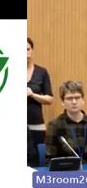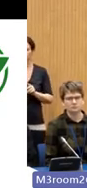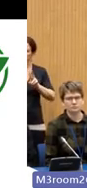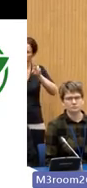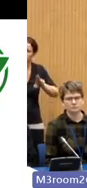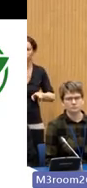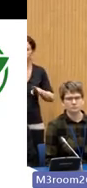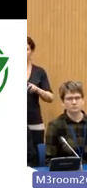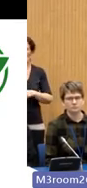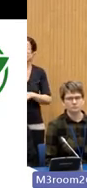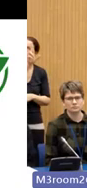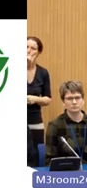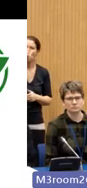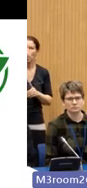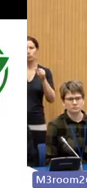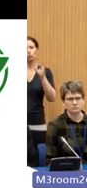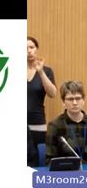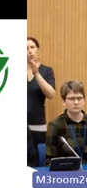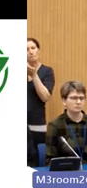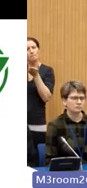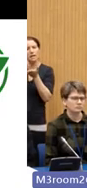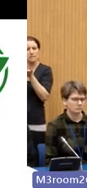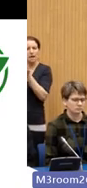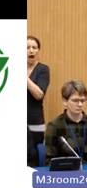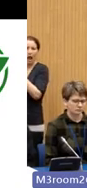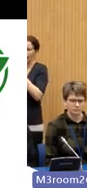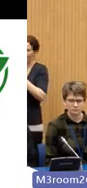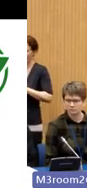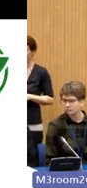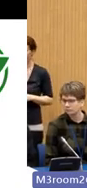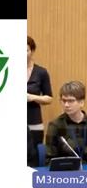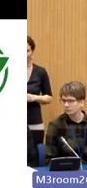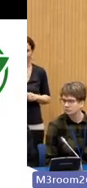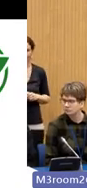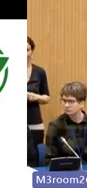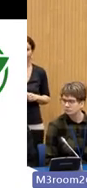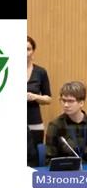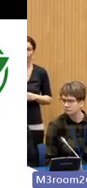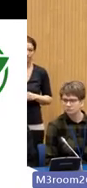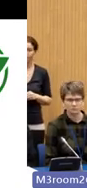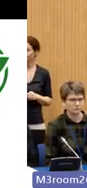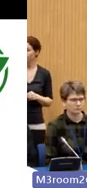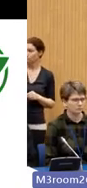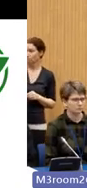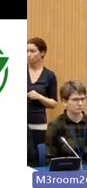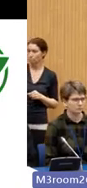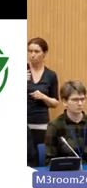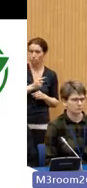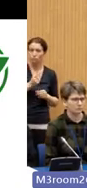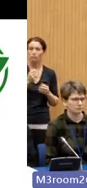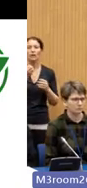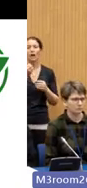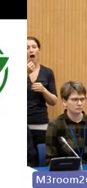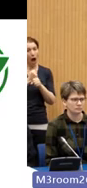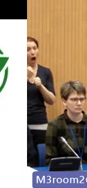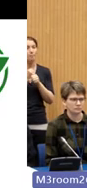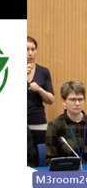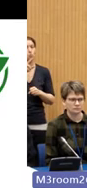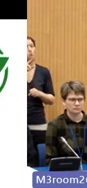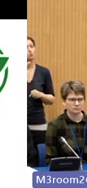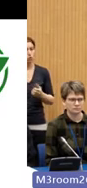Hochschulen. Fast alle Kolleginnen und Kollegen, zwei sind noch in der Qualifizierung, alle anderen arbeiten an einer Hochschule oder